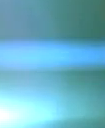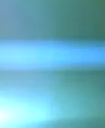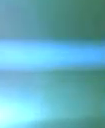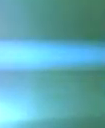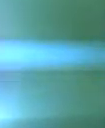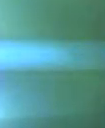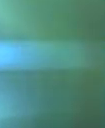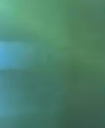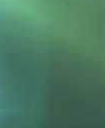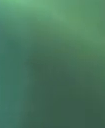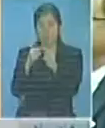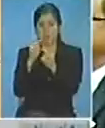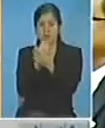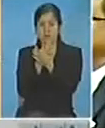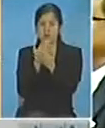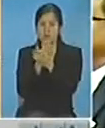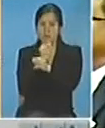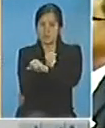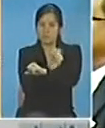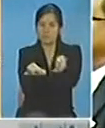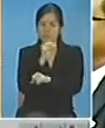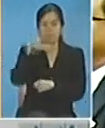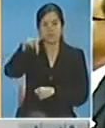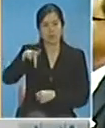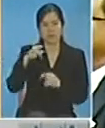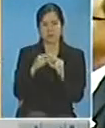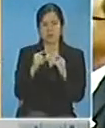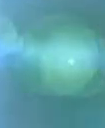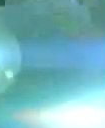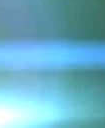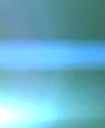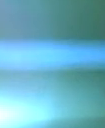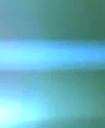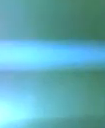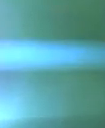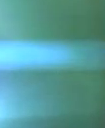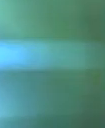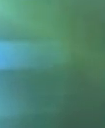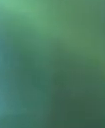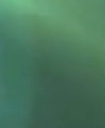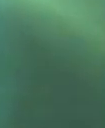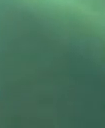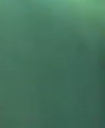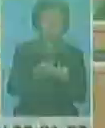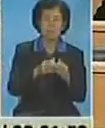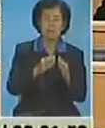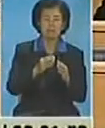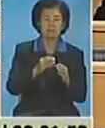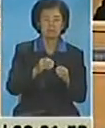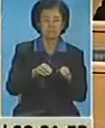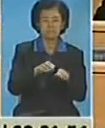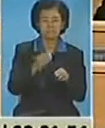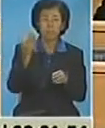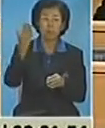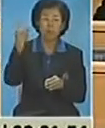ความเดือดร้อนของชาวบ้าน เขาบอกว่าคนตกงานเป็นหมื่นแล้วเวลานี้ สถานการณ์สำคัญในสังคม มีภา